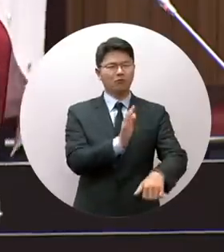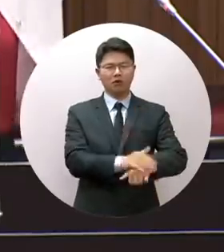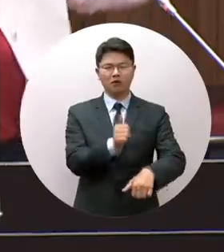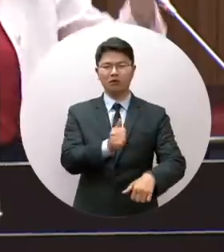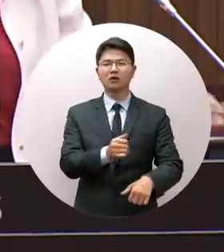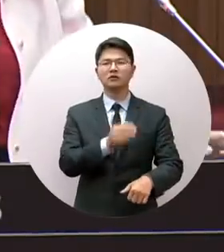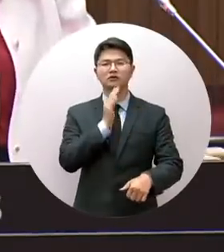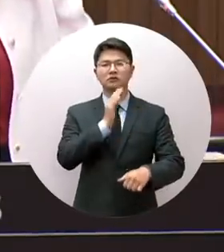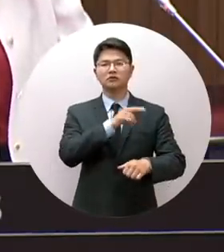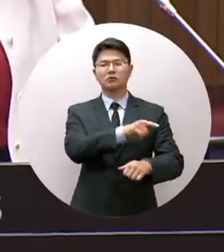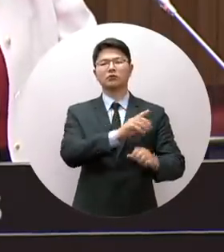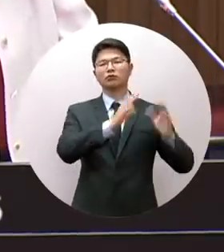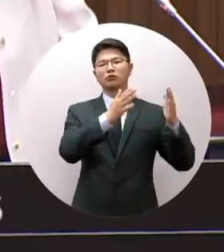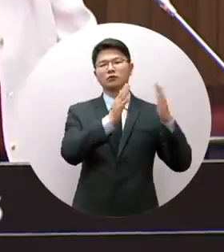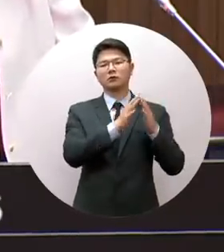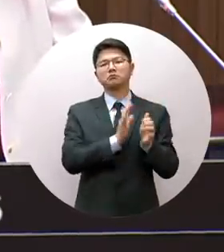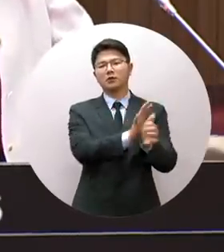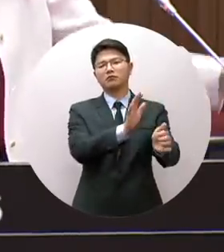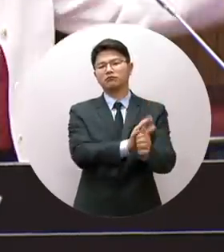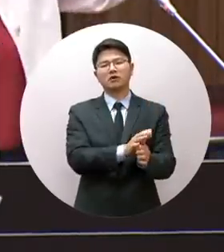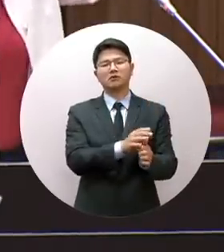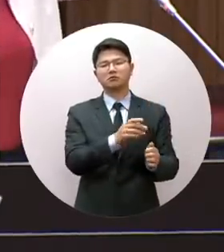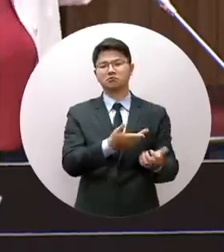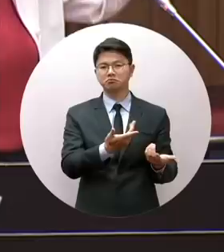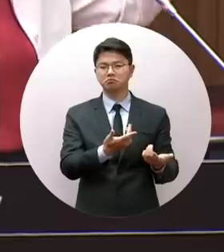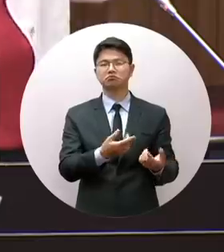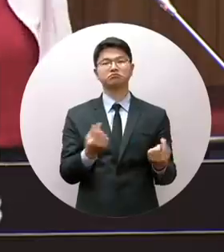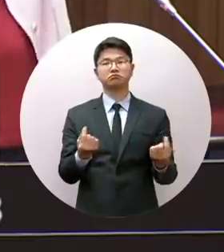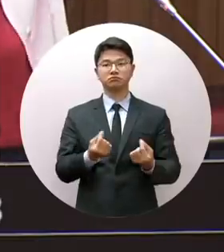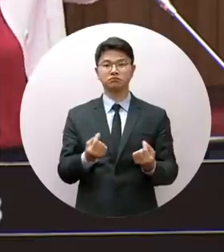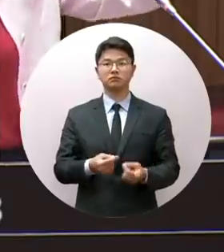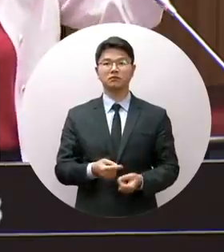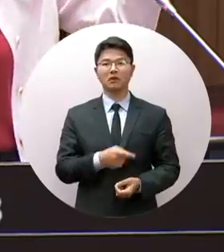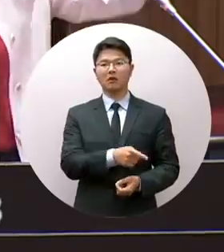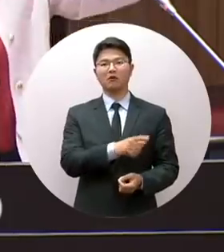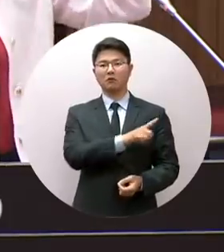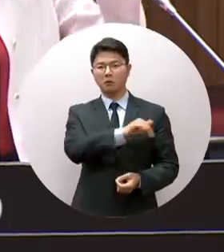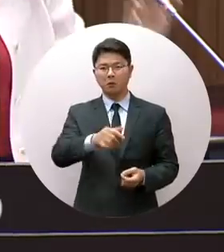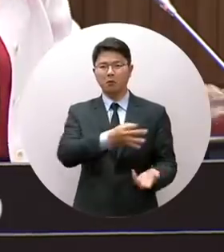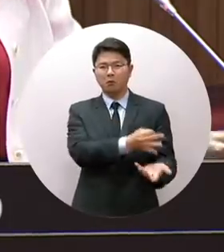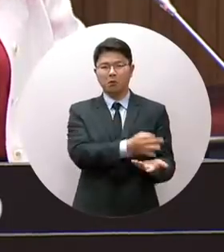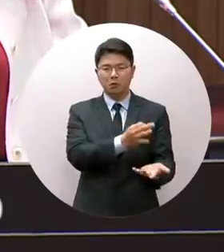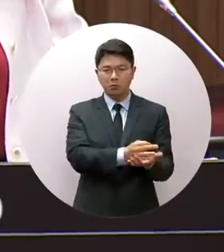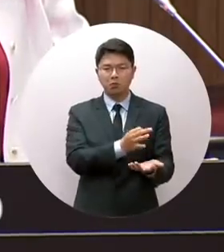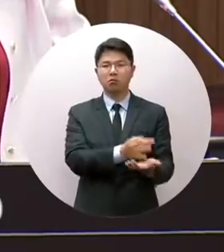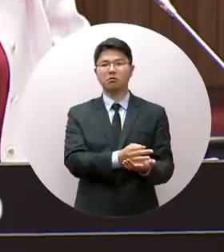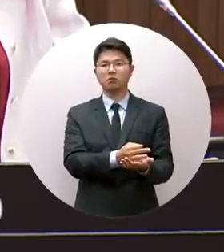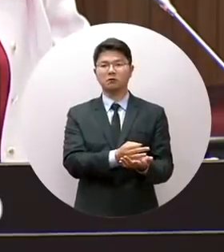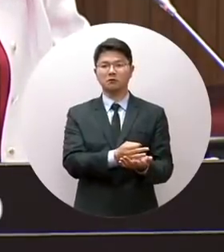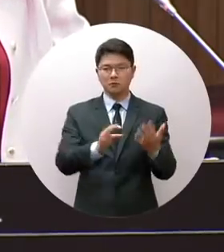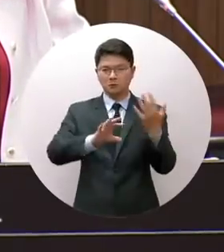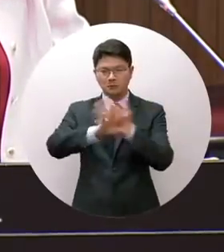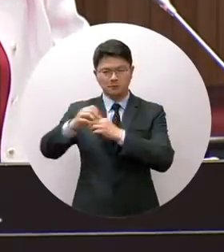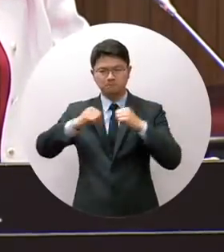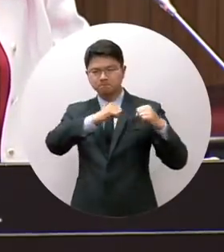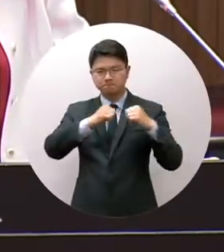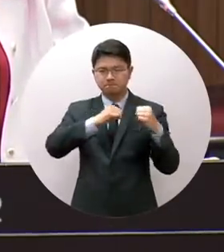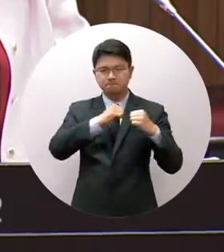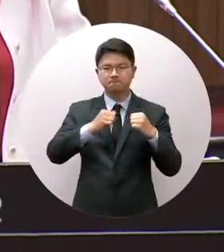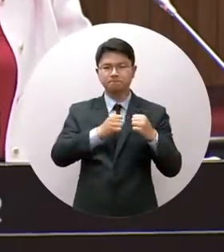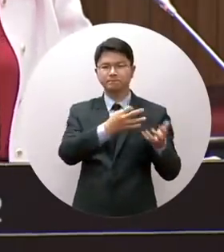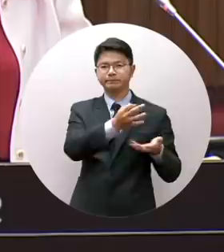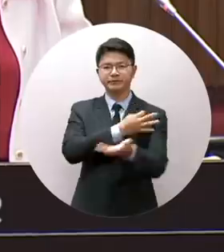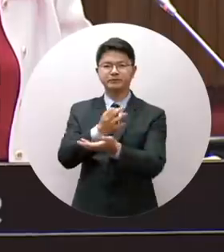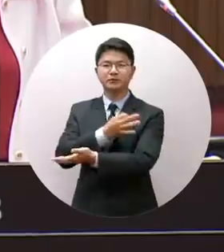有国家在支撑，他可以用低价、非常有竞争力的价钱进入市